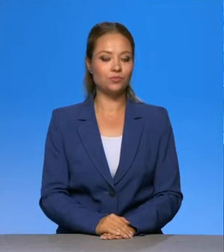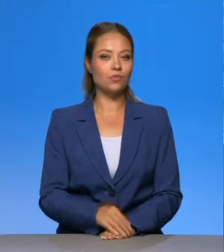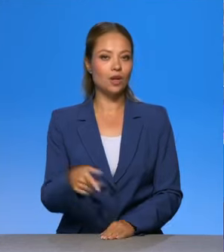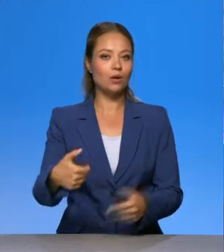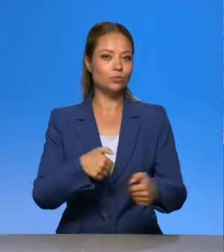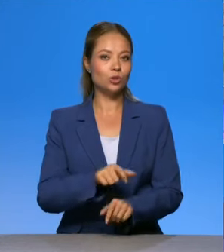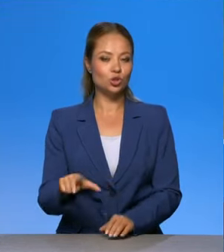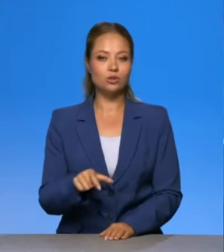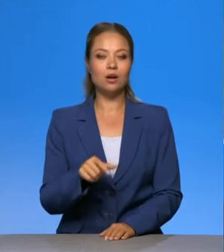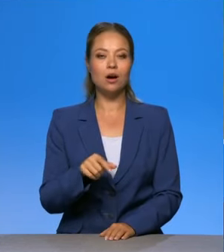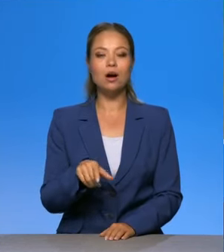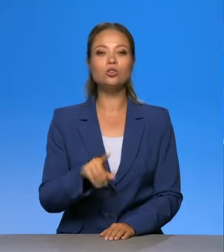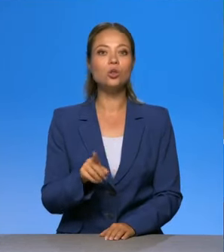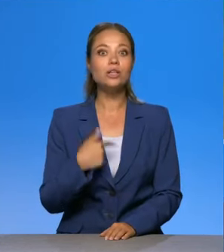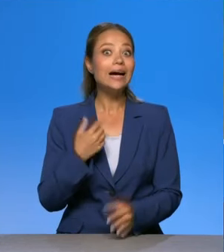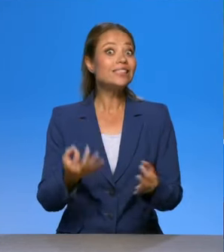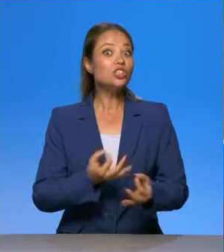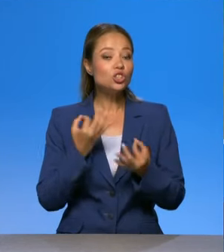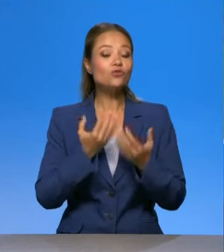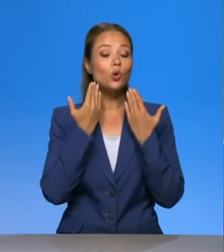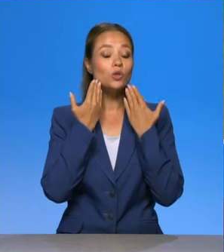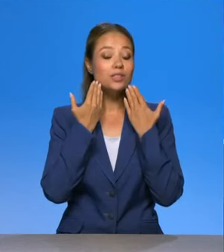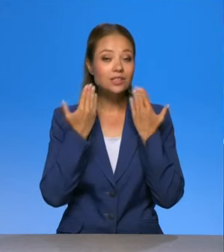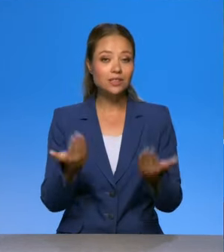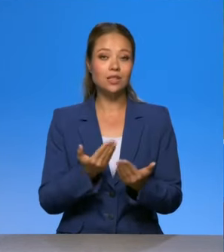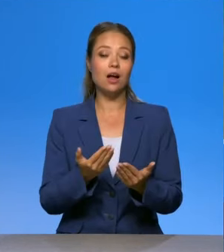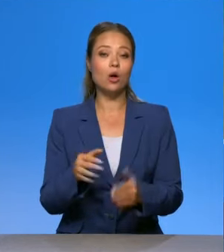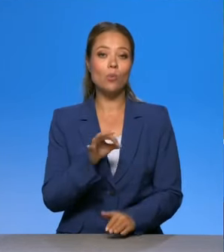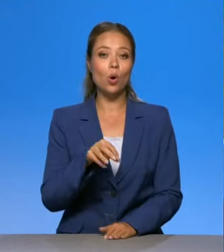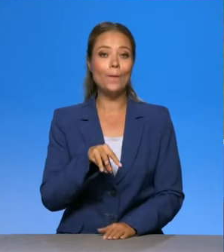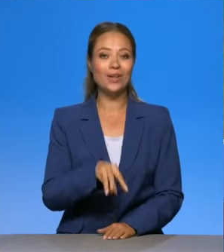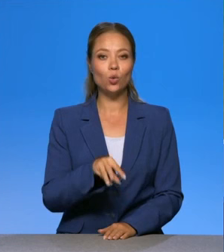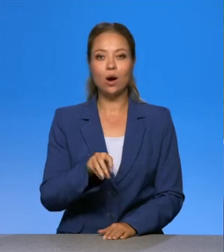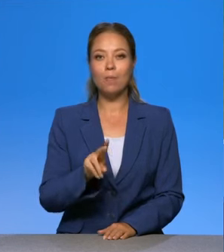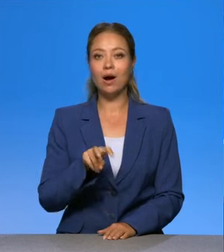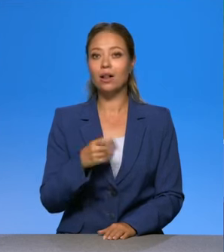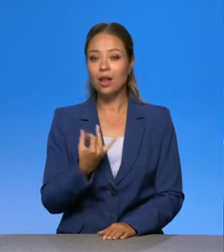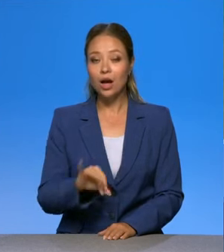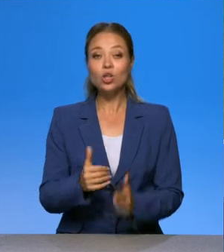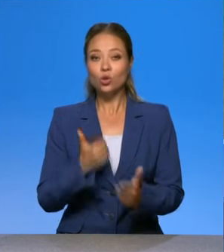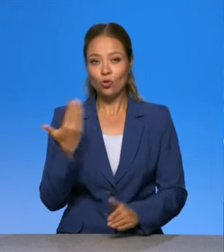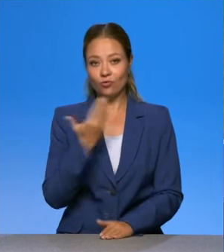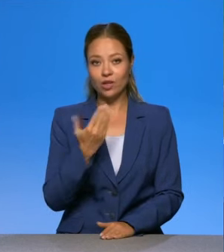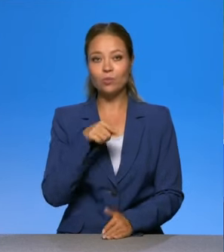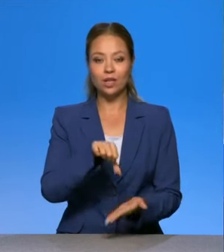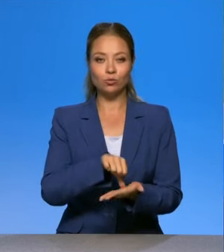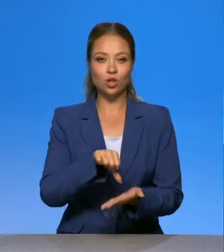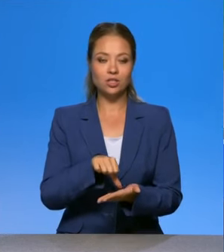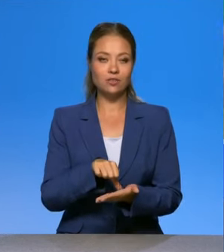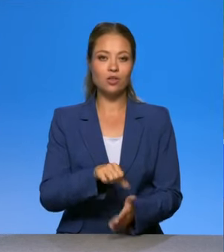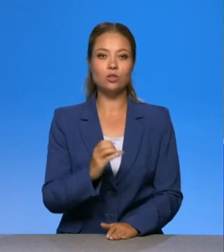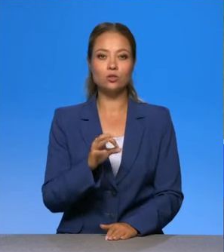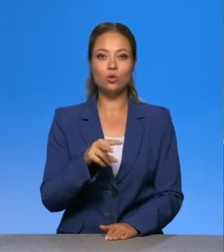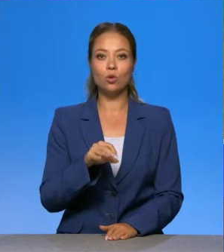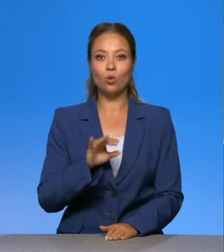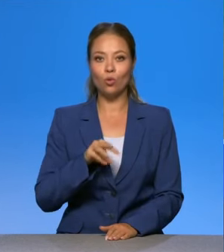Карелии, ничего не знала о Миклухе Маклае до фильма, где снимался Юрий Соломин. Но это вот про вклад государства, скажем так, в популяризацию собственной